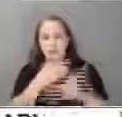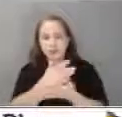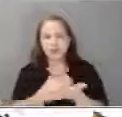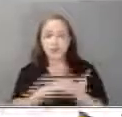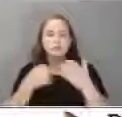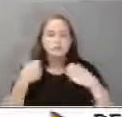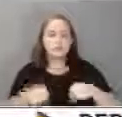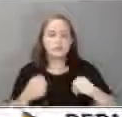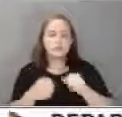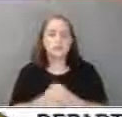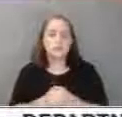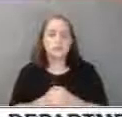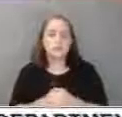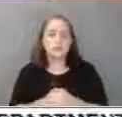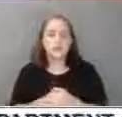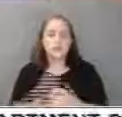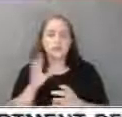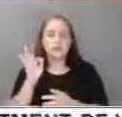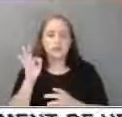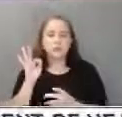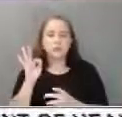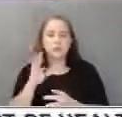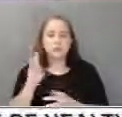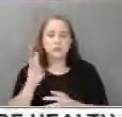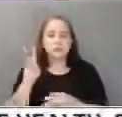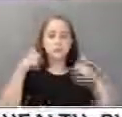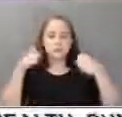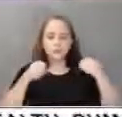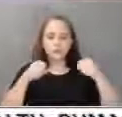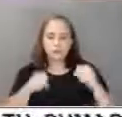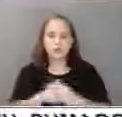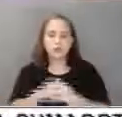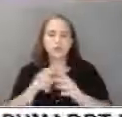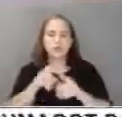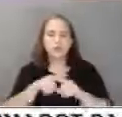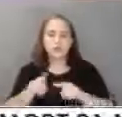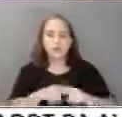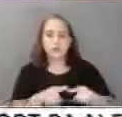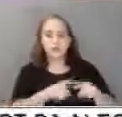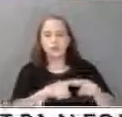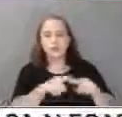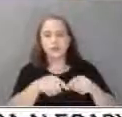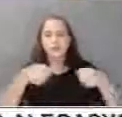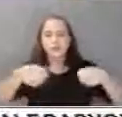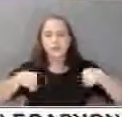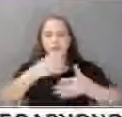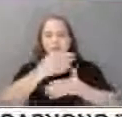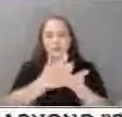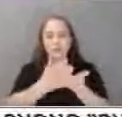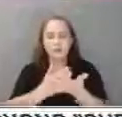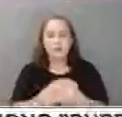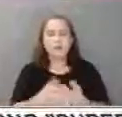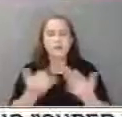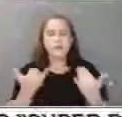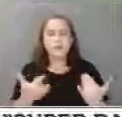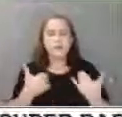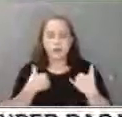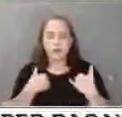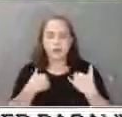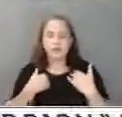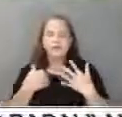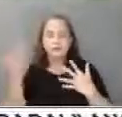Commander ng Santa Cruz Police Station, imbis na tumigil sa nakalatag na off-plan sita ng mga pulis, ay sinubukan pa ng mga suspect na lagpasan